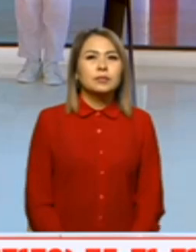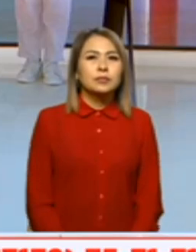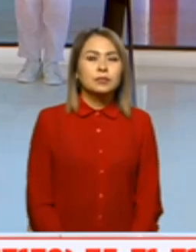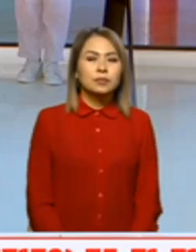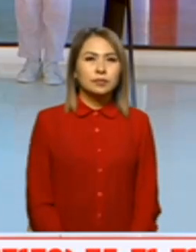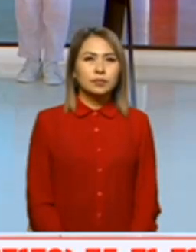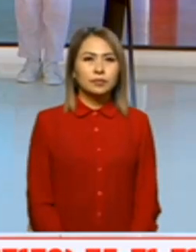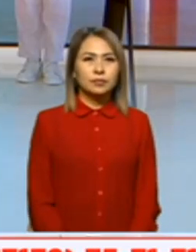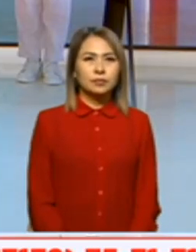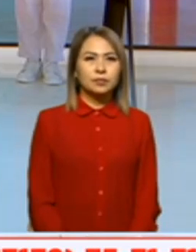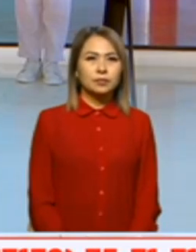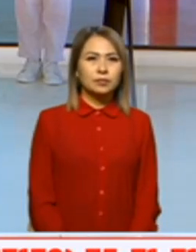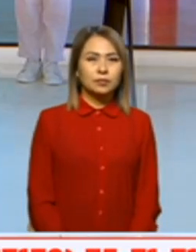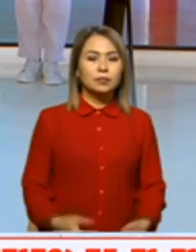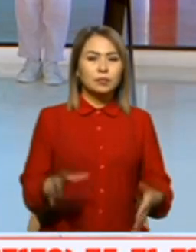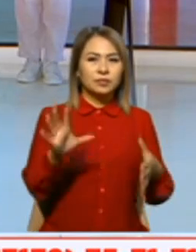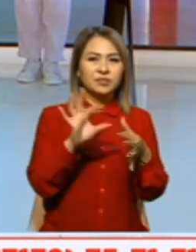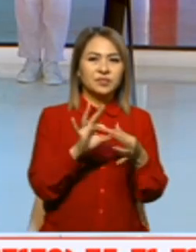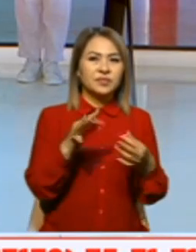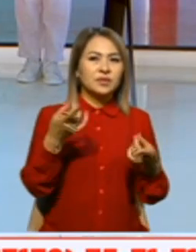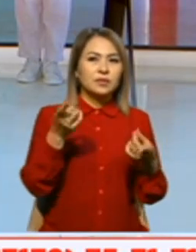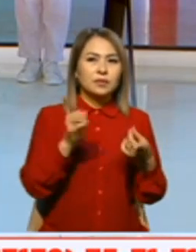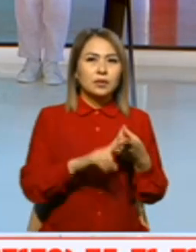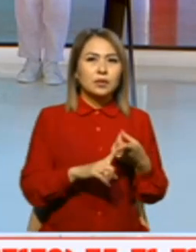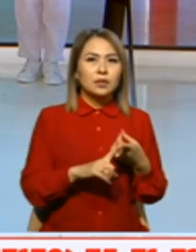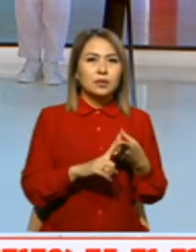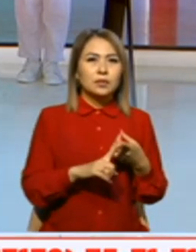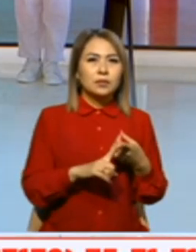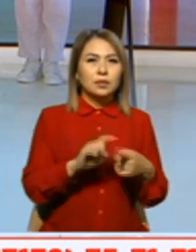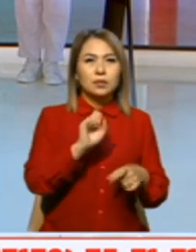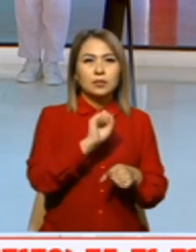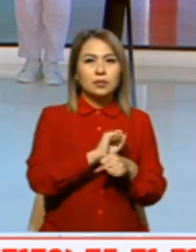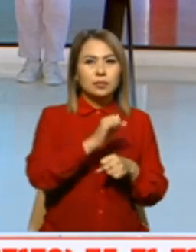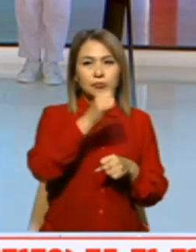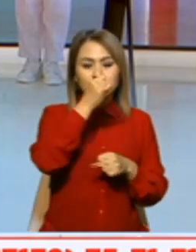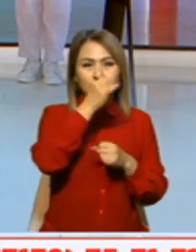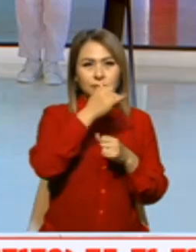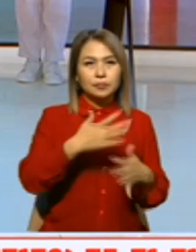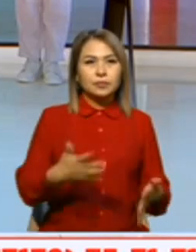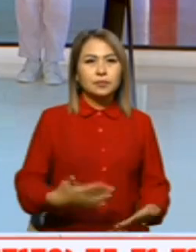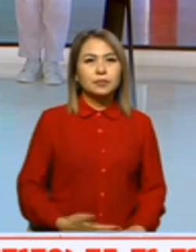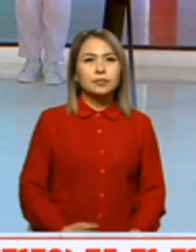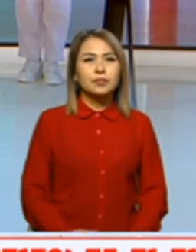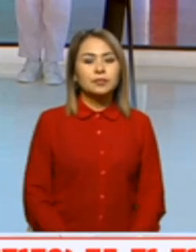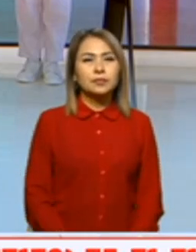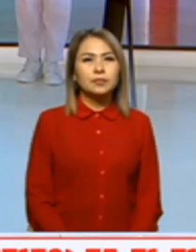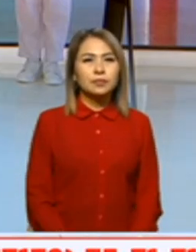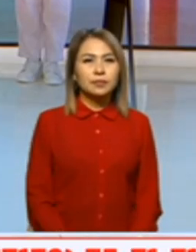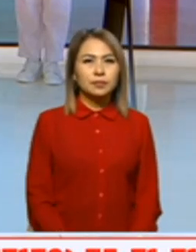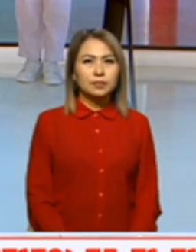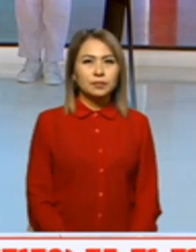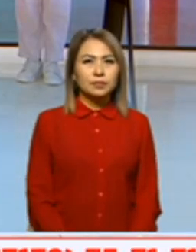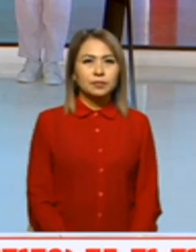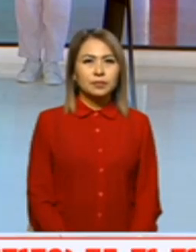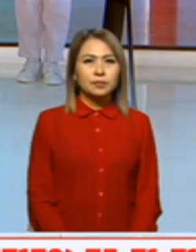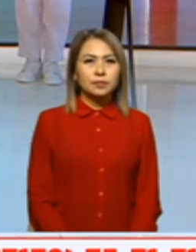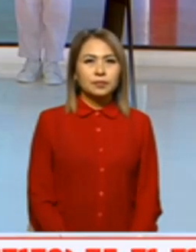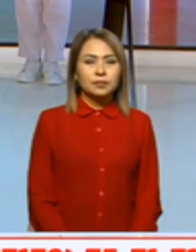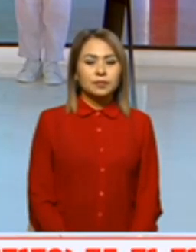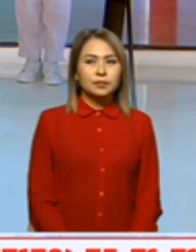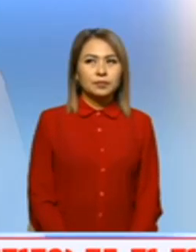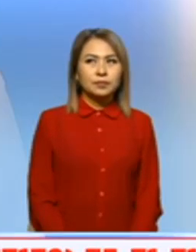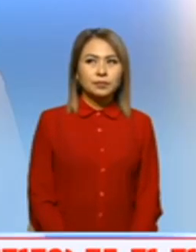де сол? Әрине, бірге байланысты. Бірге байланысты, оны тоқтата алмайды. Біріншісін оны ешқан тоқтата алмаймыз, әрине. Оны